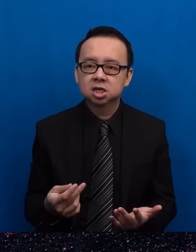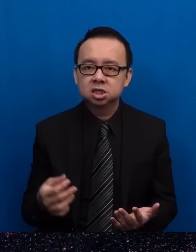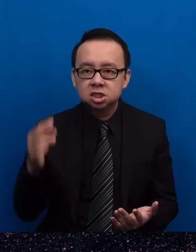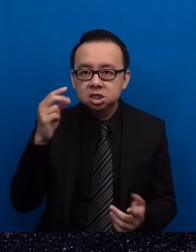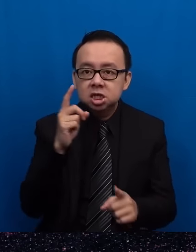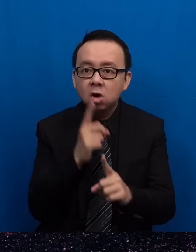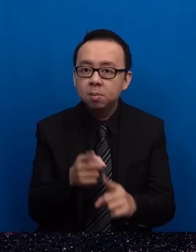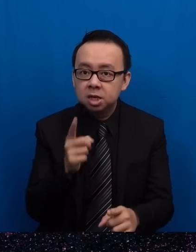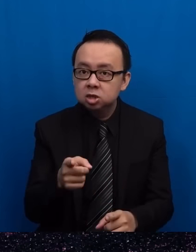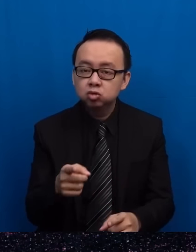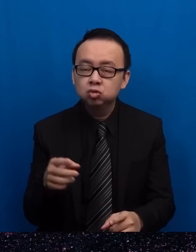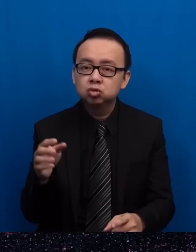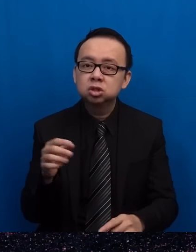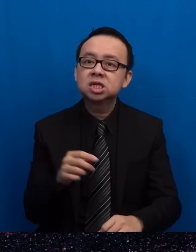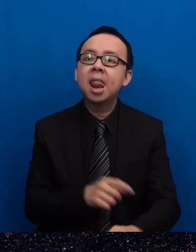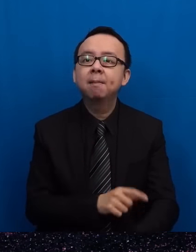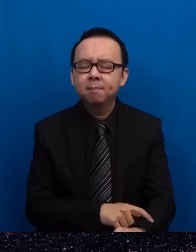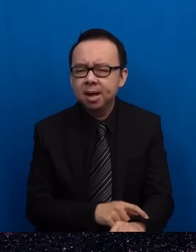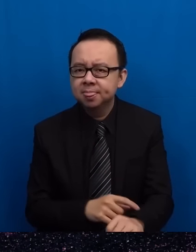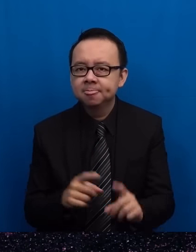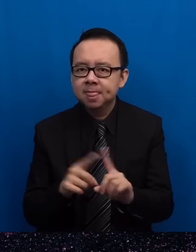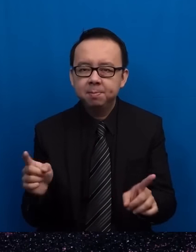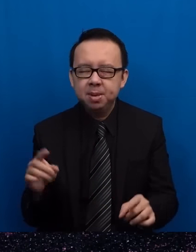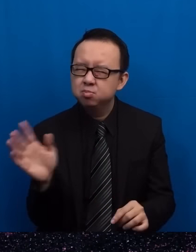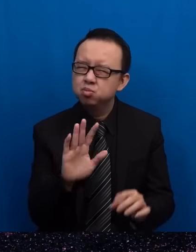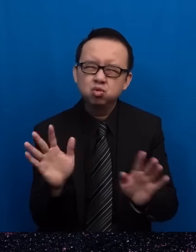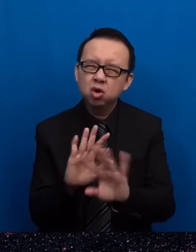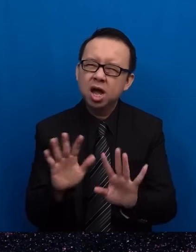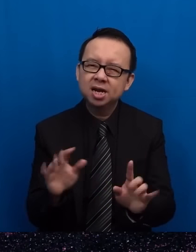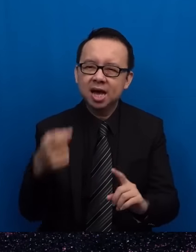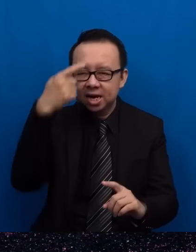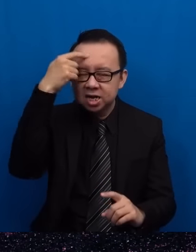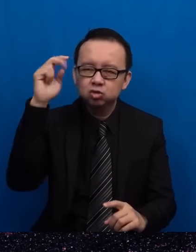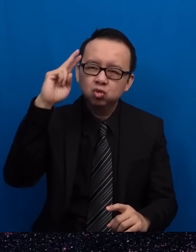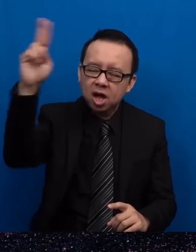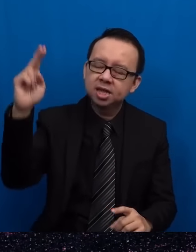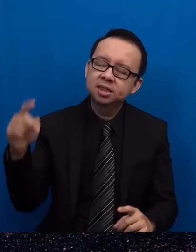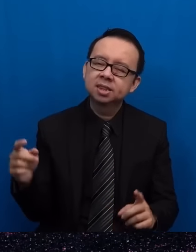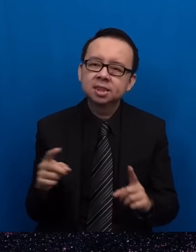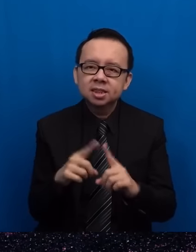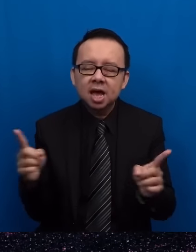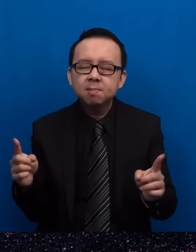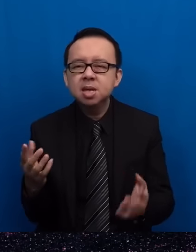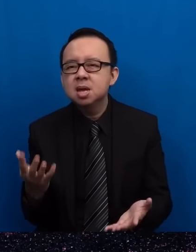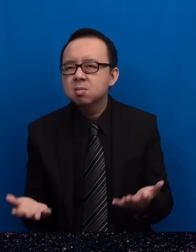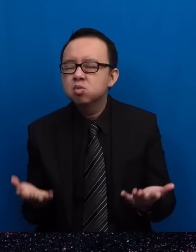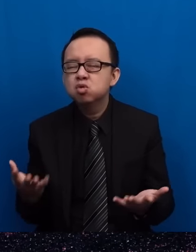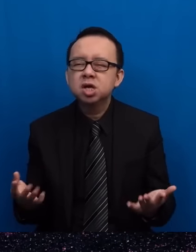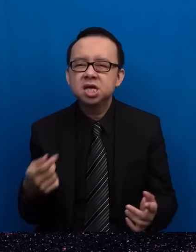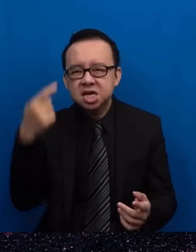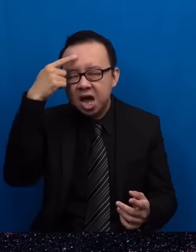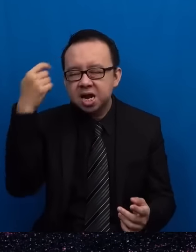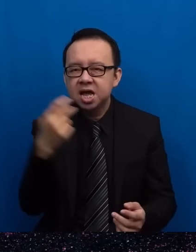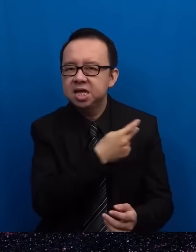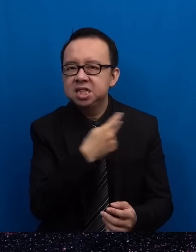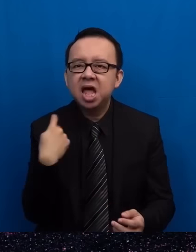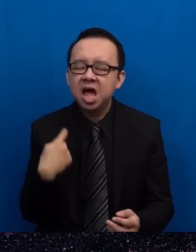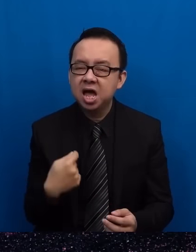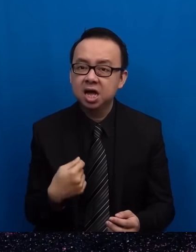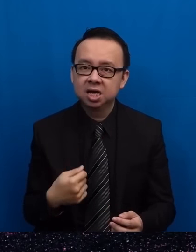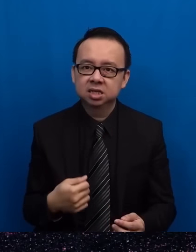ketahui. Jadi Allah itu susah karena Allah melihat segala sesuatu. Kita hanya melihat di sekarang, masa depan